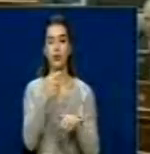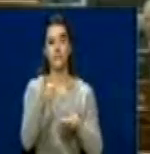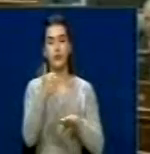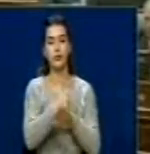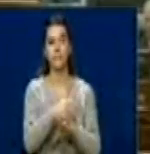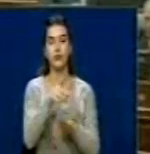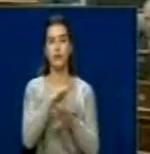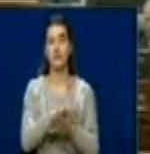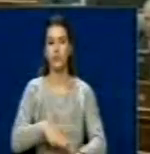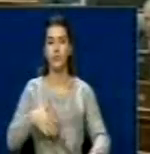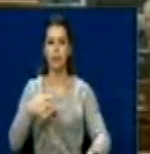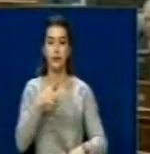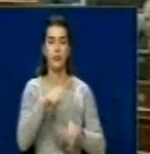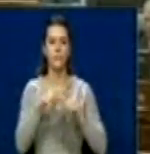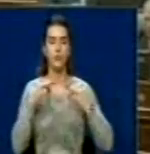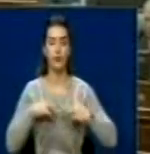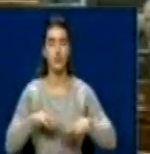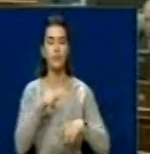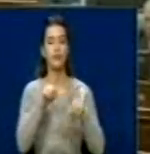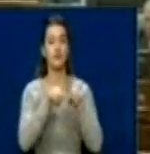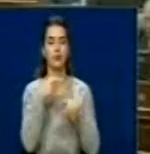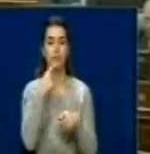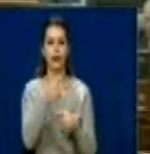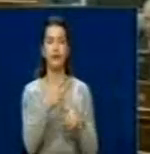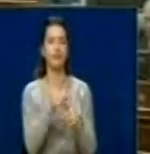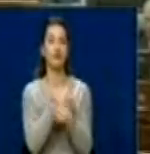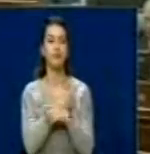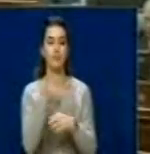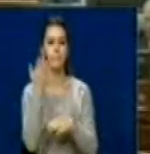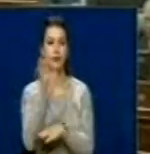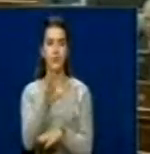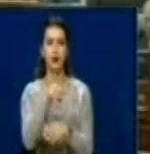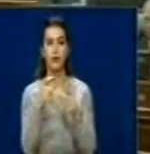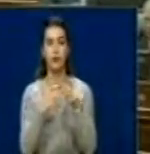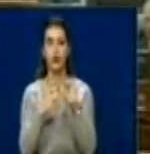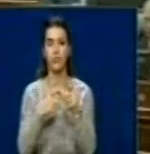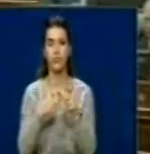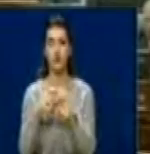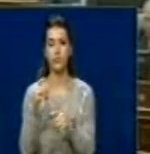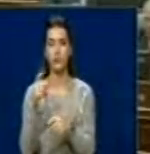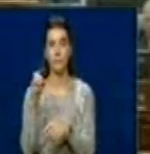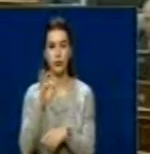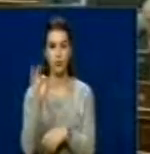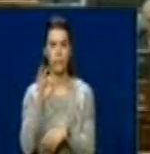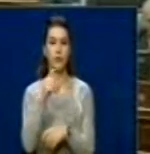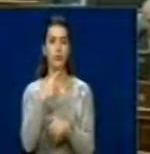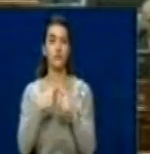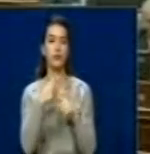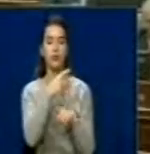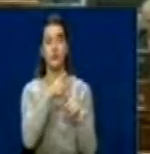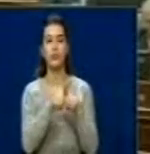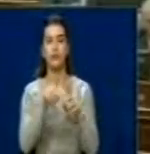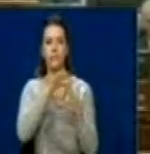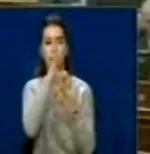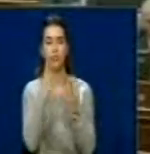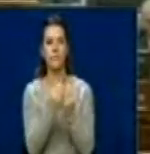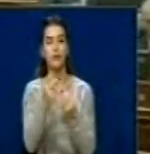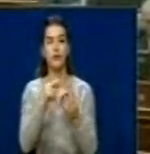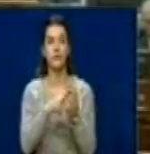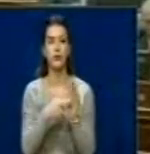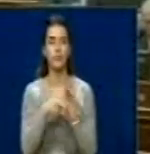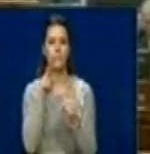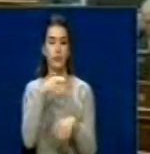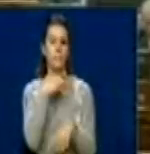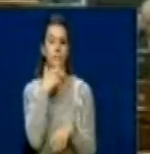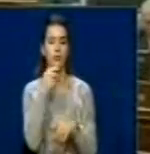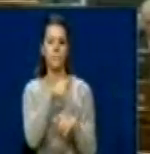të Republikës së Shqipërisë për humbjen e deputetit Sokol Eldashi. Kjo humbje tragjike natyrisht e ka goditur politikën në Shqipëri dhe gjithandaj politikën